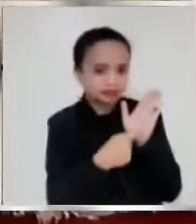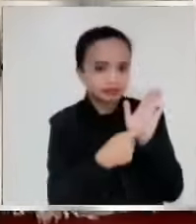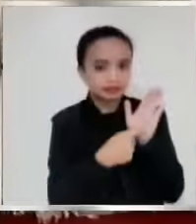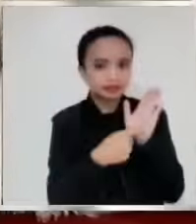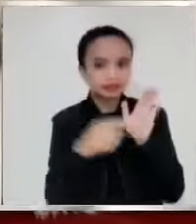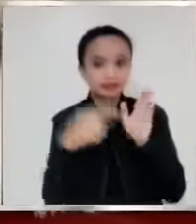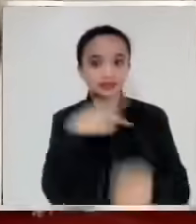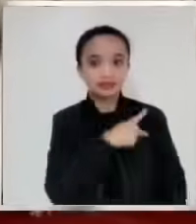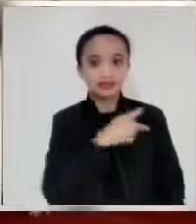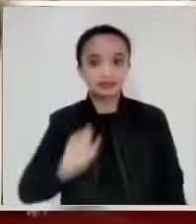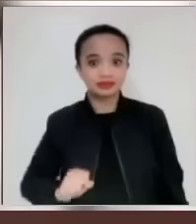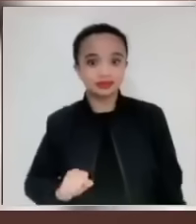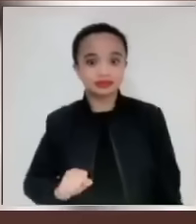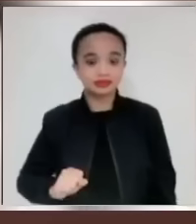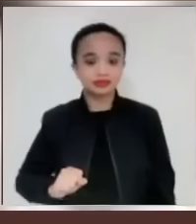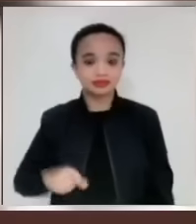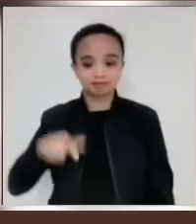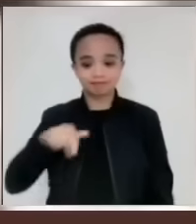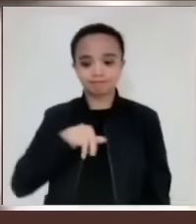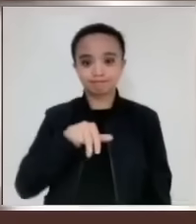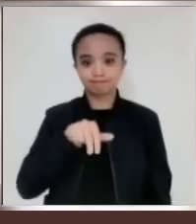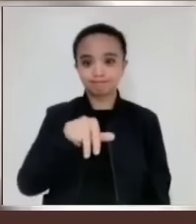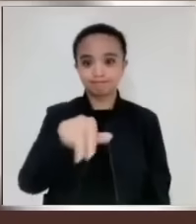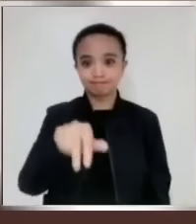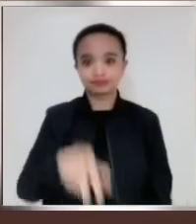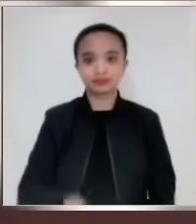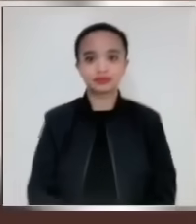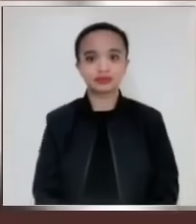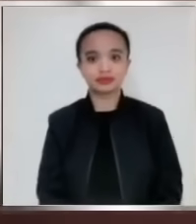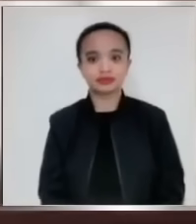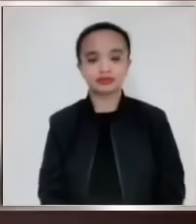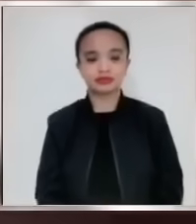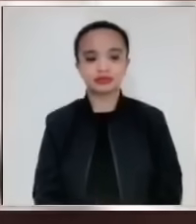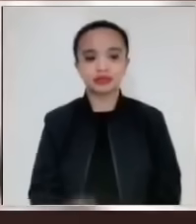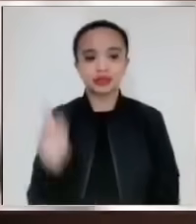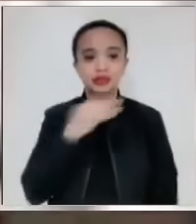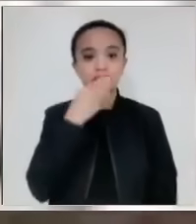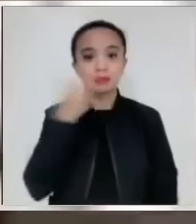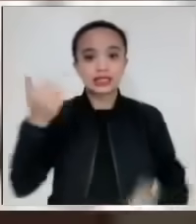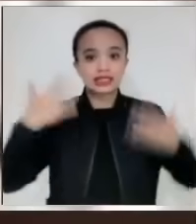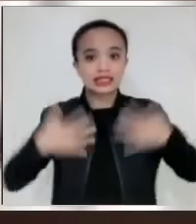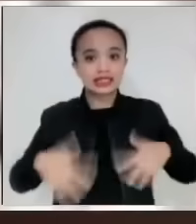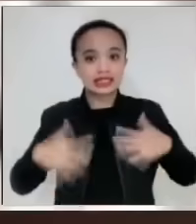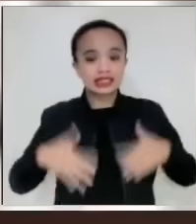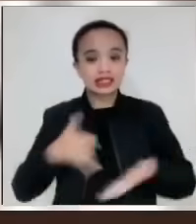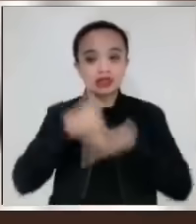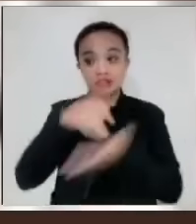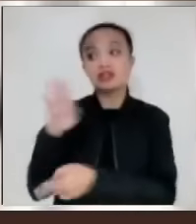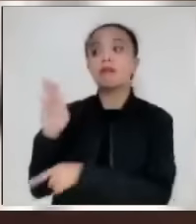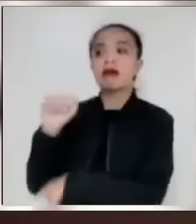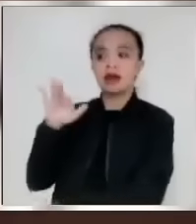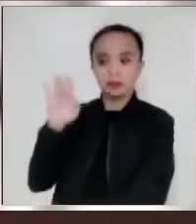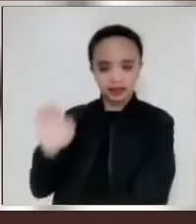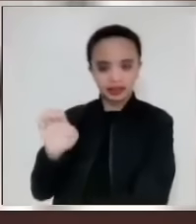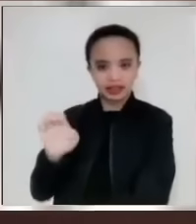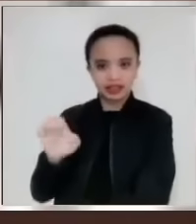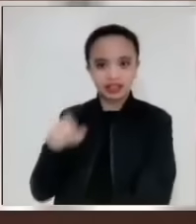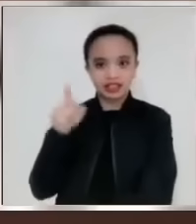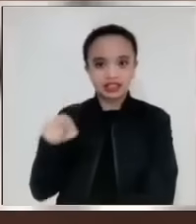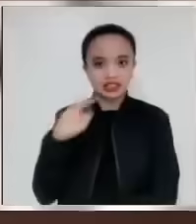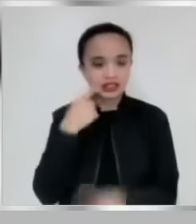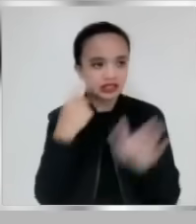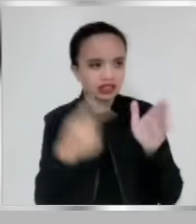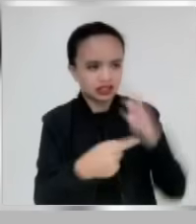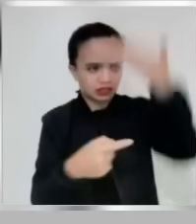while walking on the red carpet. Sino bibigyan mo ng best dress award? Barbie. Siya yung nasa harap ang kanina. Sabi ko, ang ganda ng